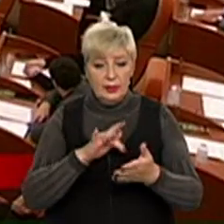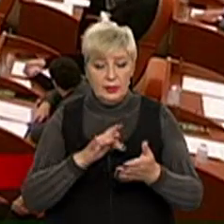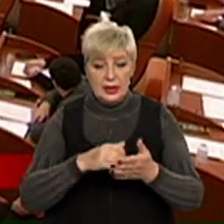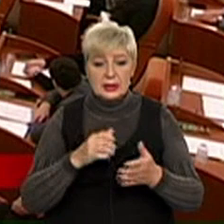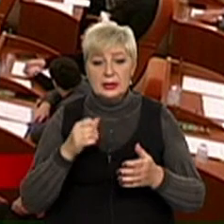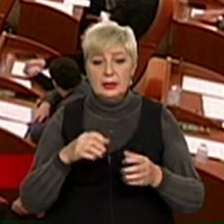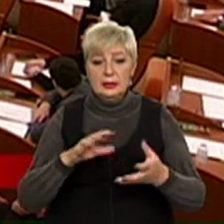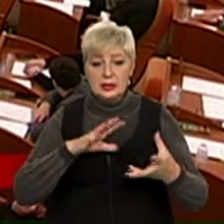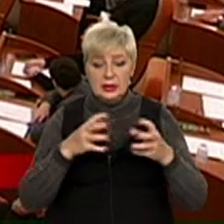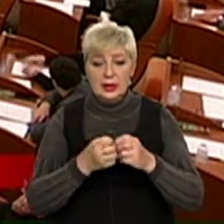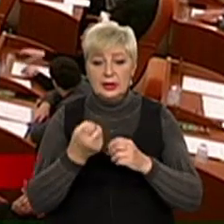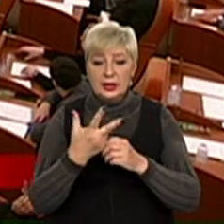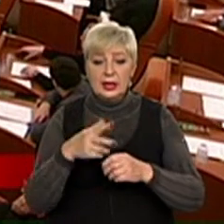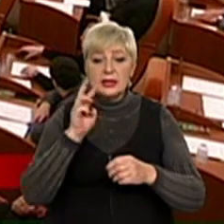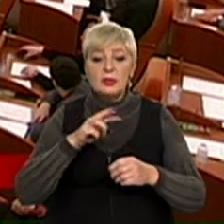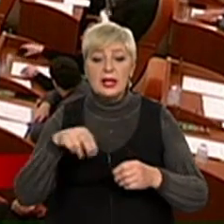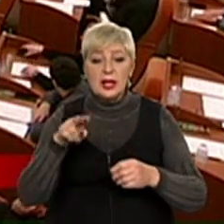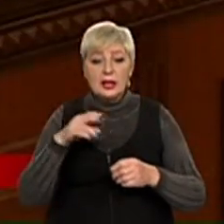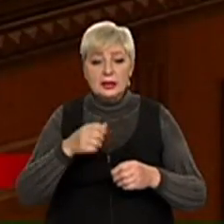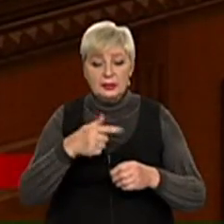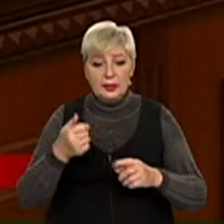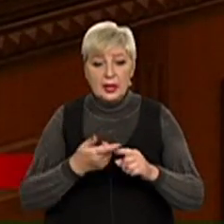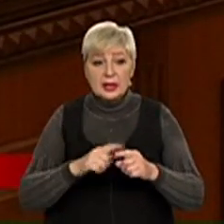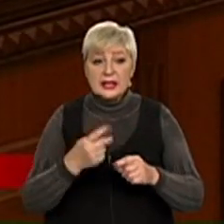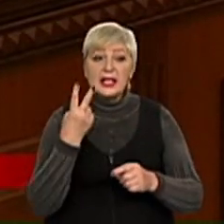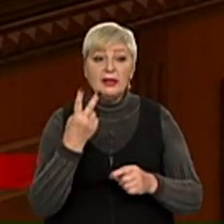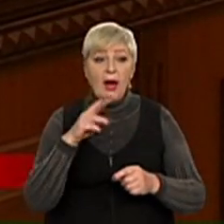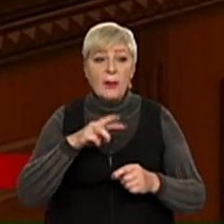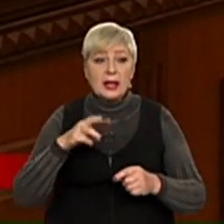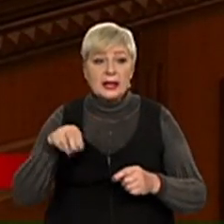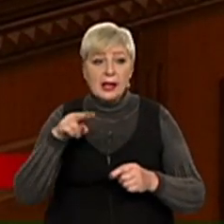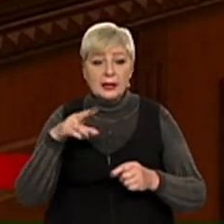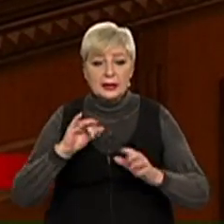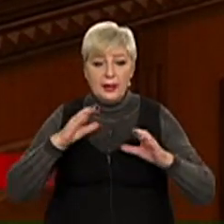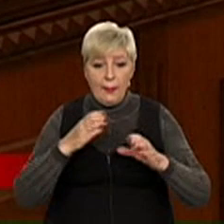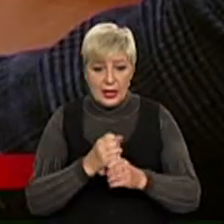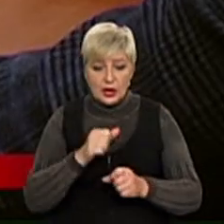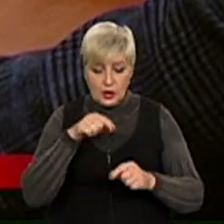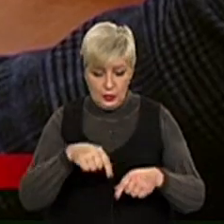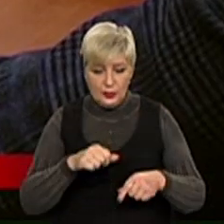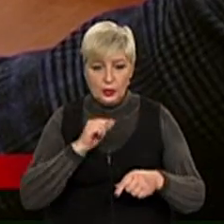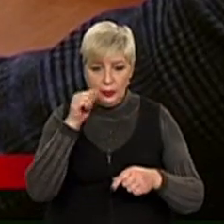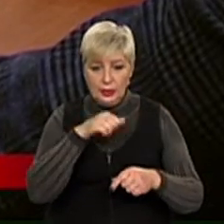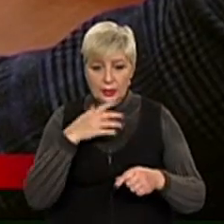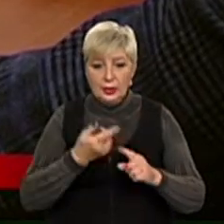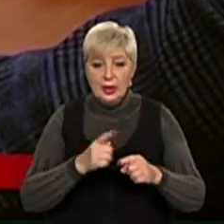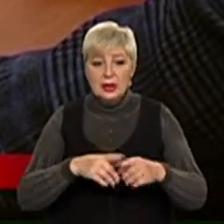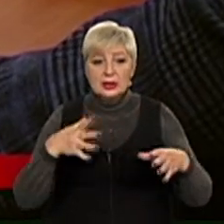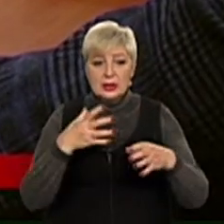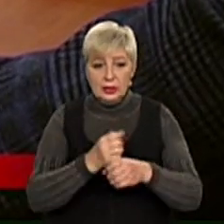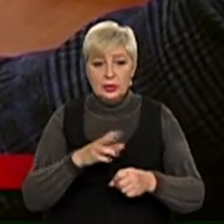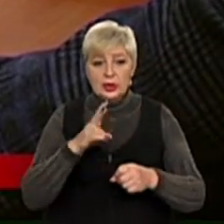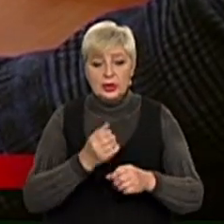13 мільярдів гривень. Це на 2 мільярди менше за цьогорічний кошторис Дніпра. Все через скорочення державних субвенцій на медицину